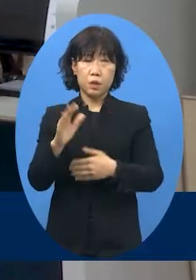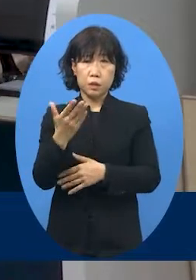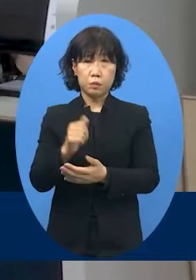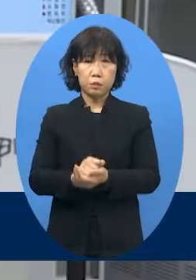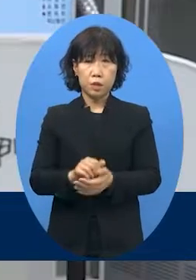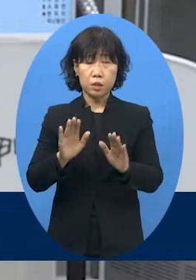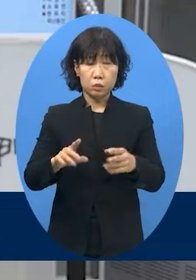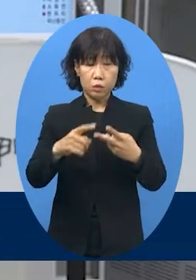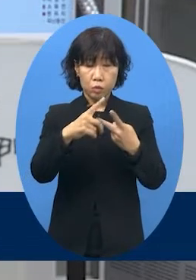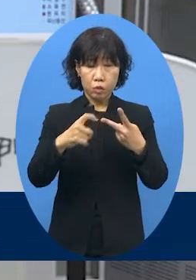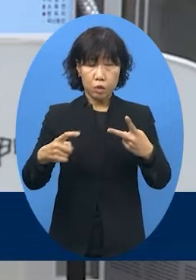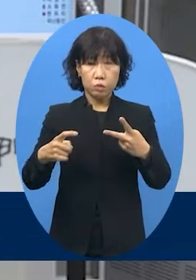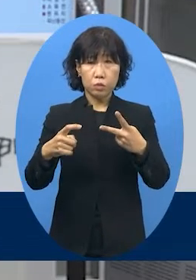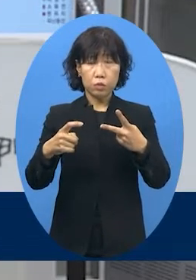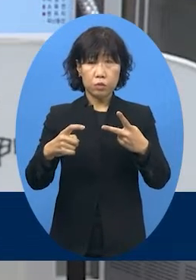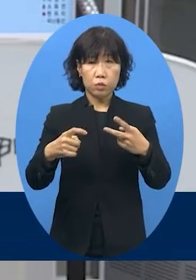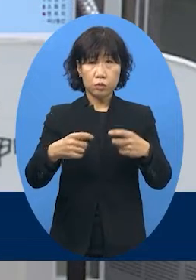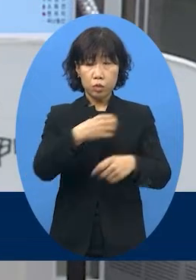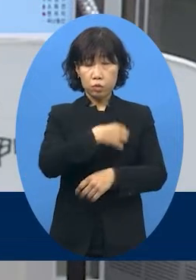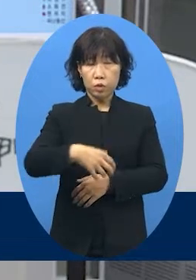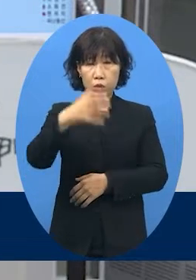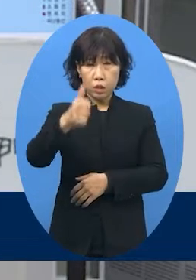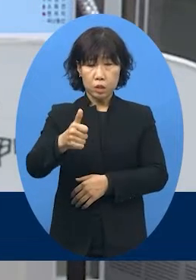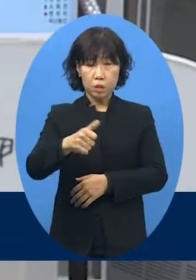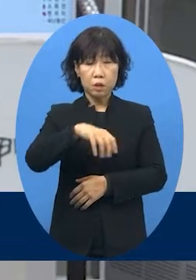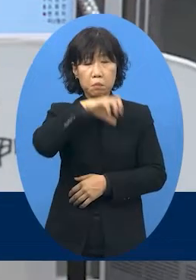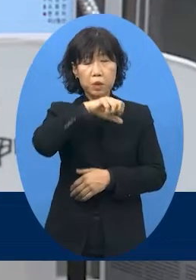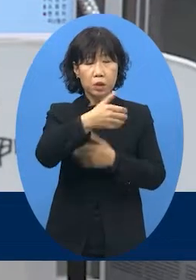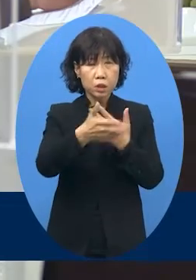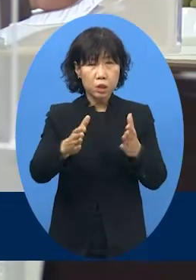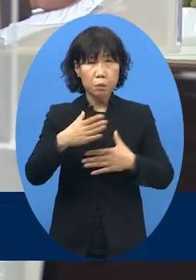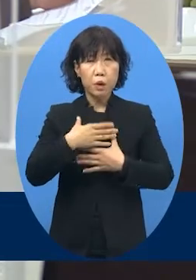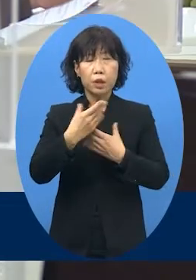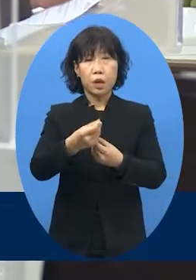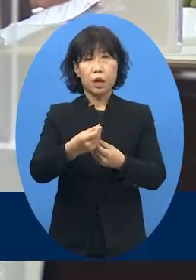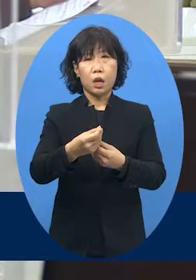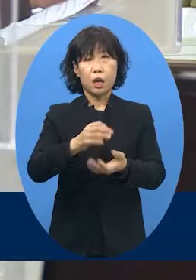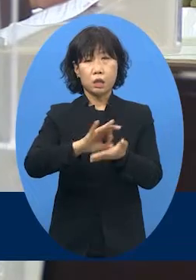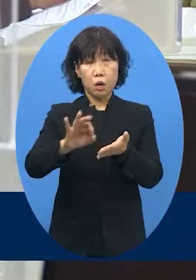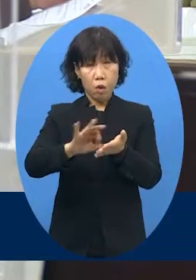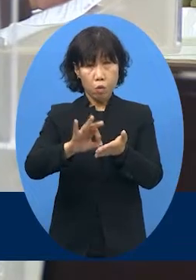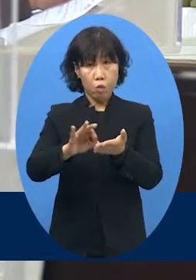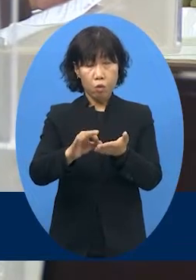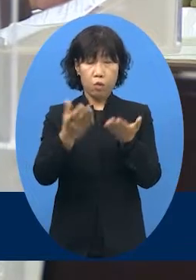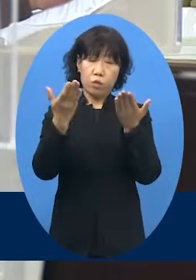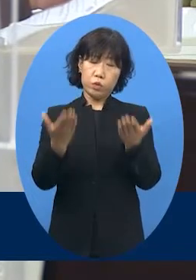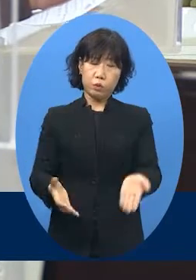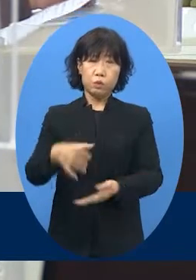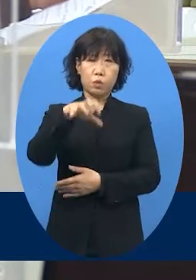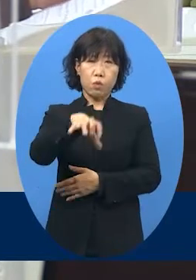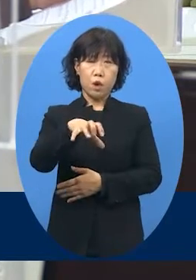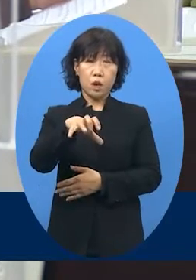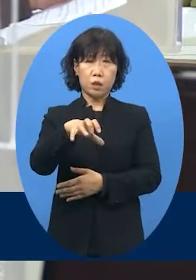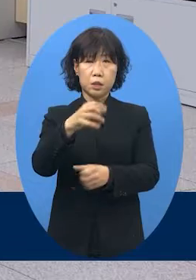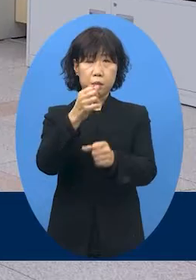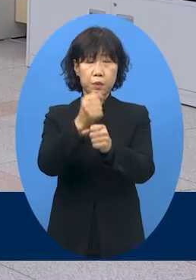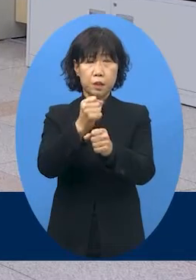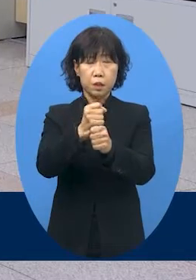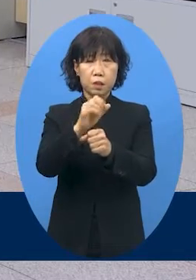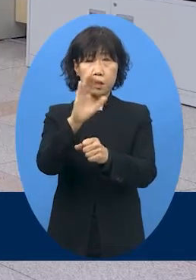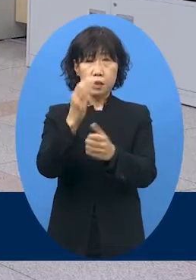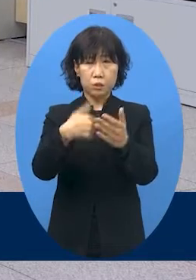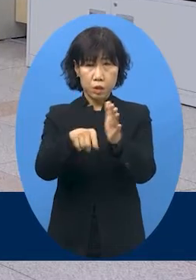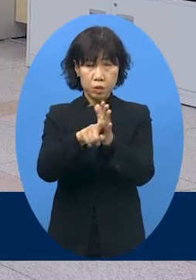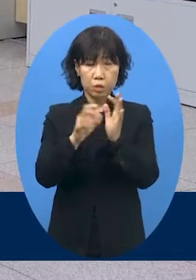받게 되었습니다 동대문구청장은 민원실을 누구나 편하게 이용하고 휴식하고 싶은 공간으로 자리매김하도록